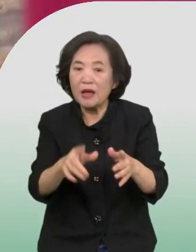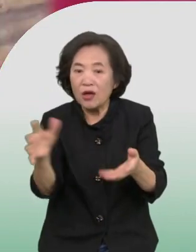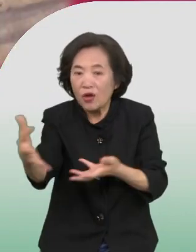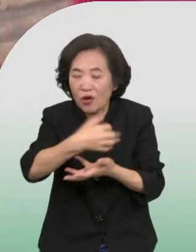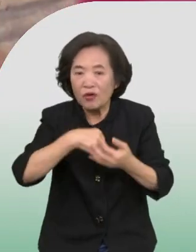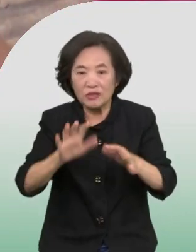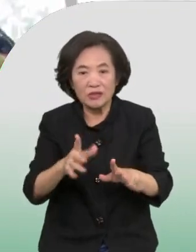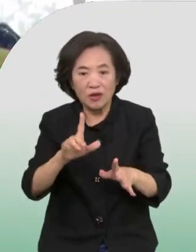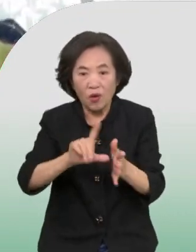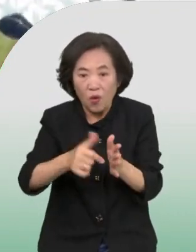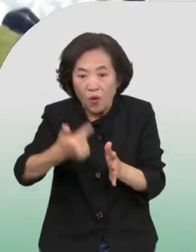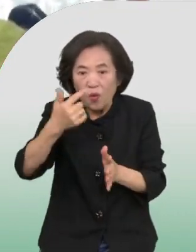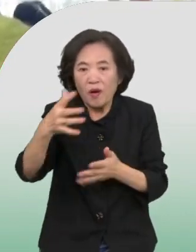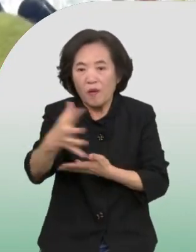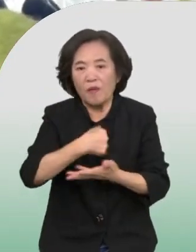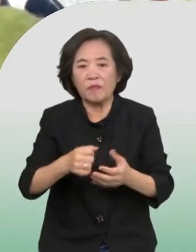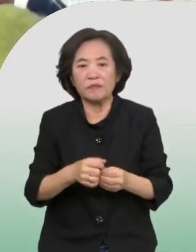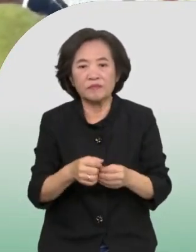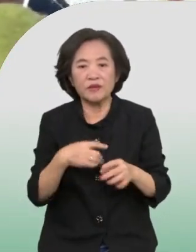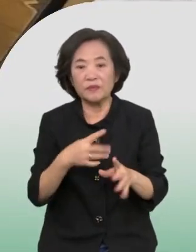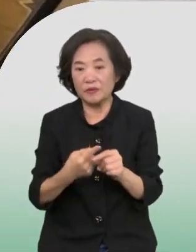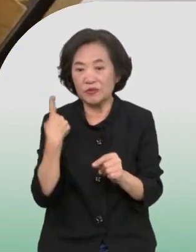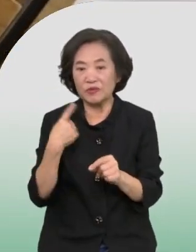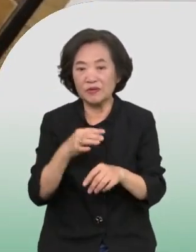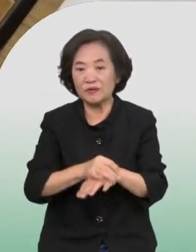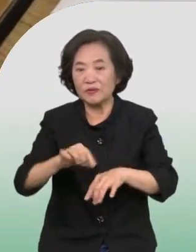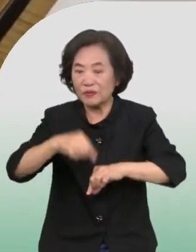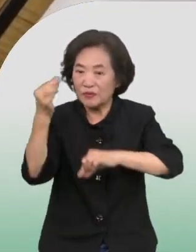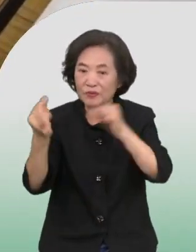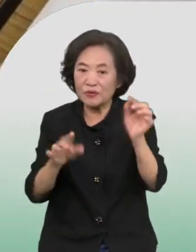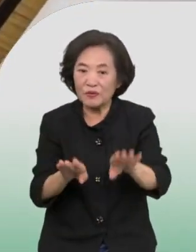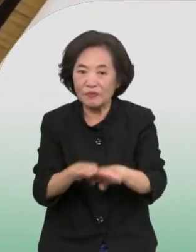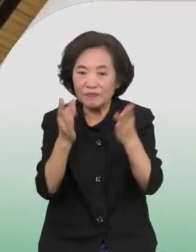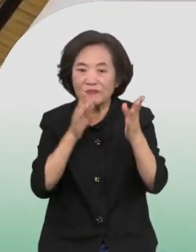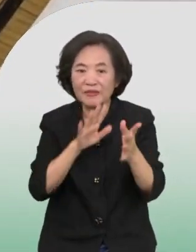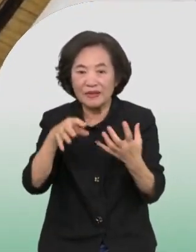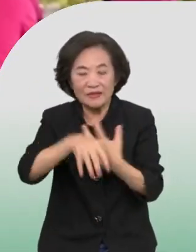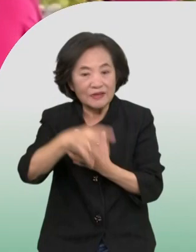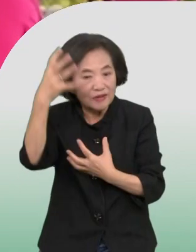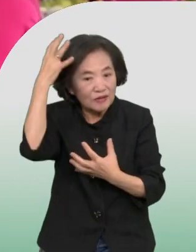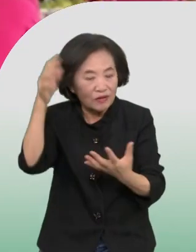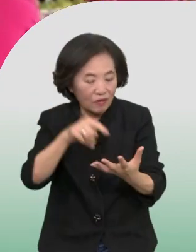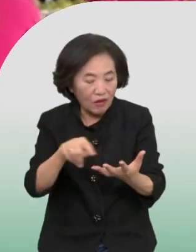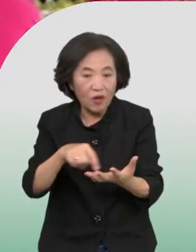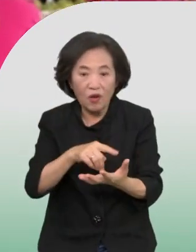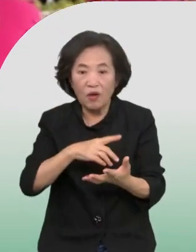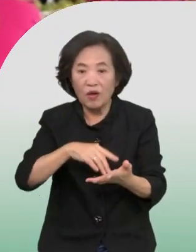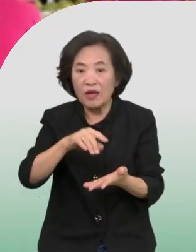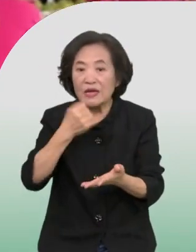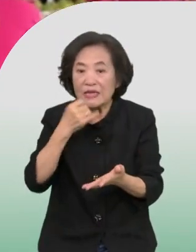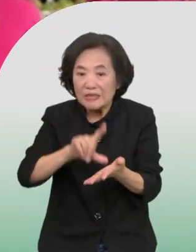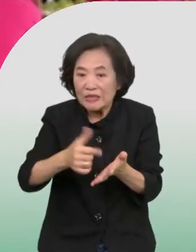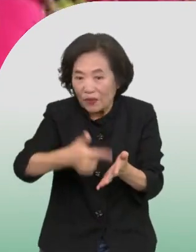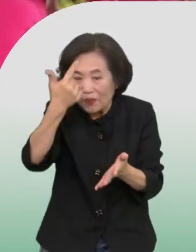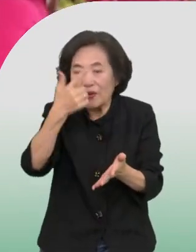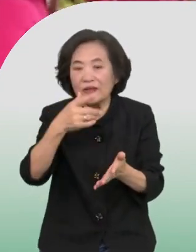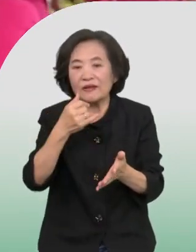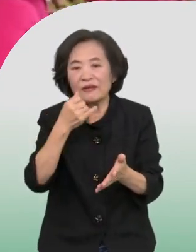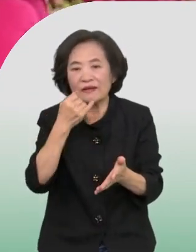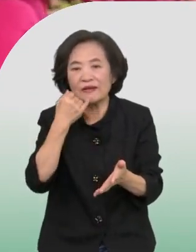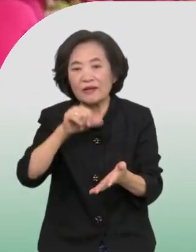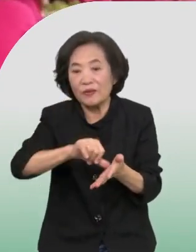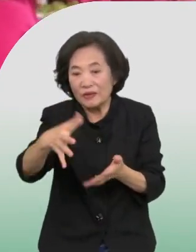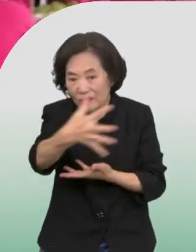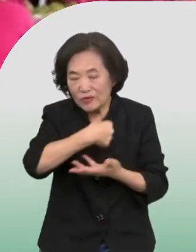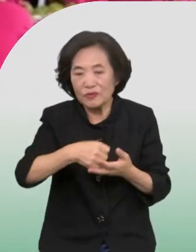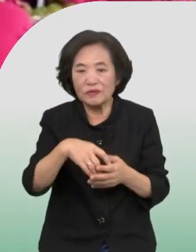生长品质。 去年我们在瑞穗乡推的早熟文旦的面积大概是五十公顷，那今年的面积有增